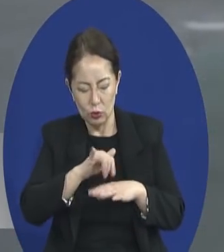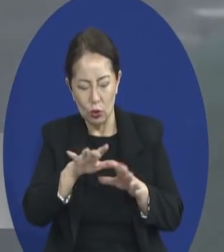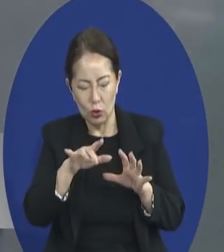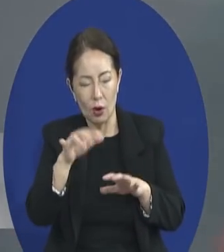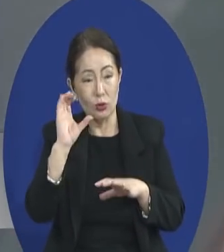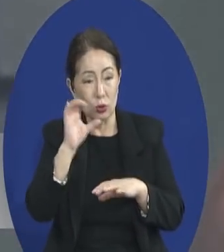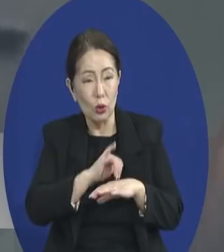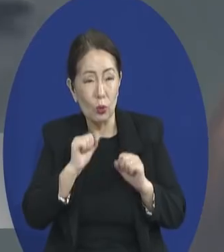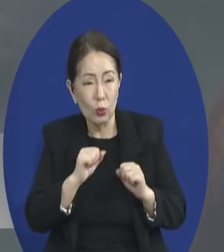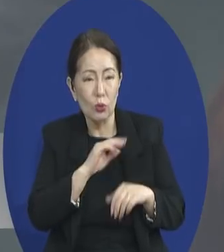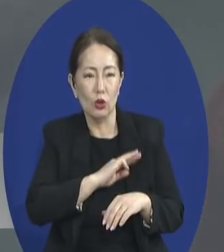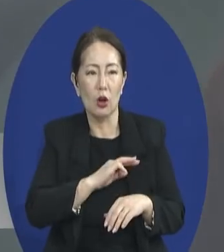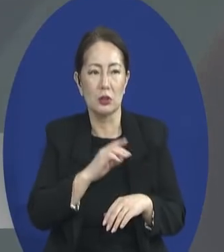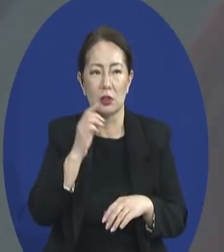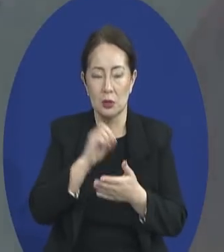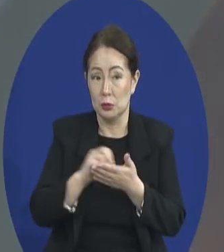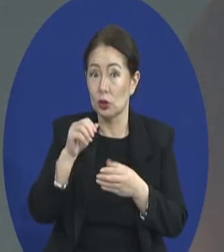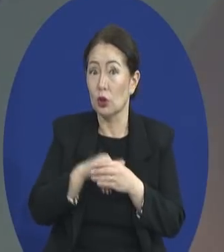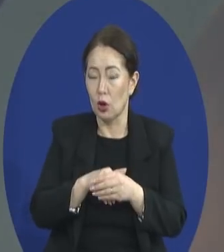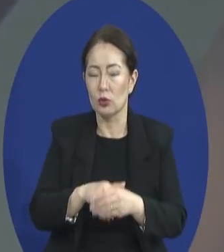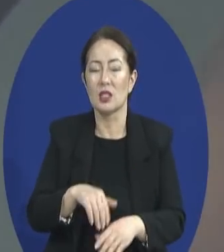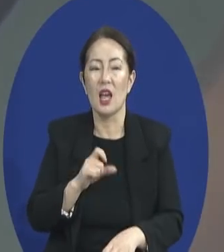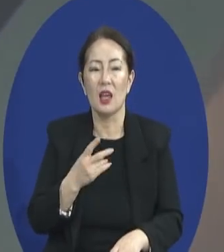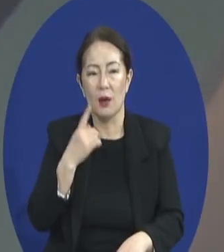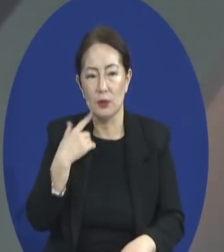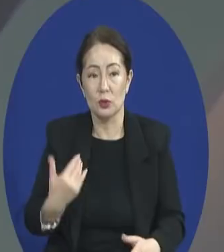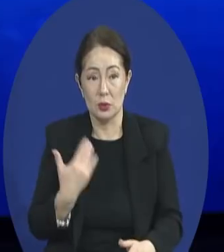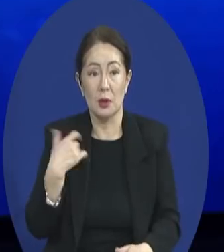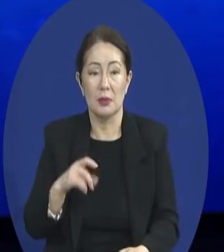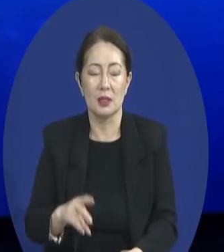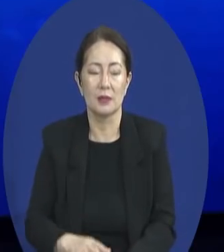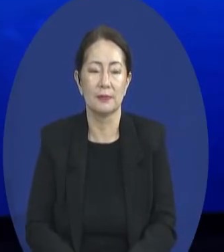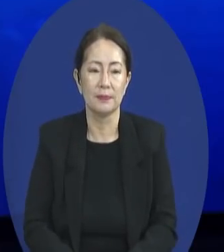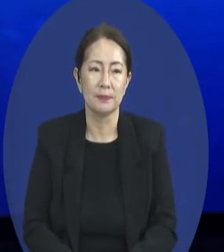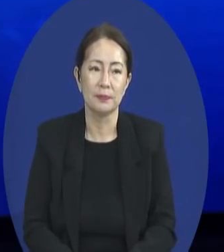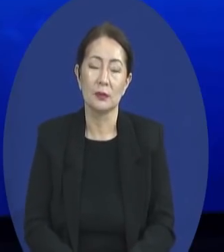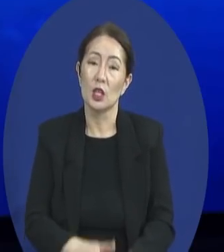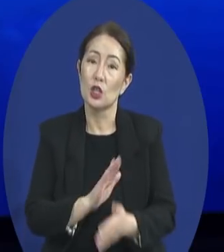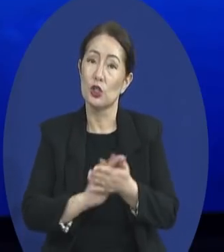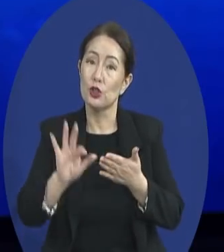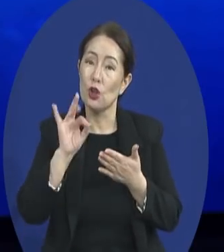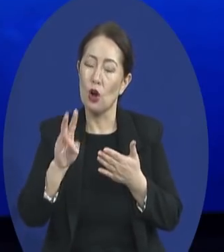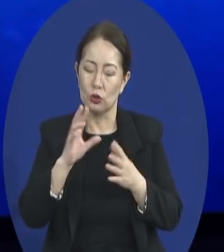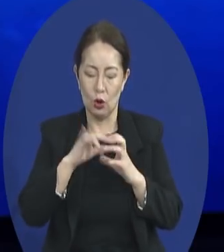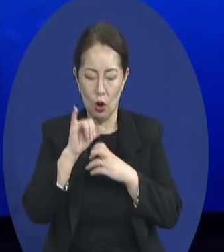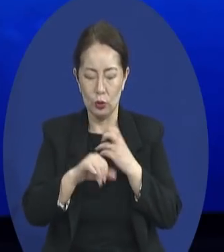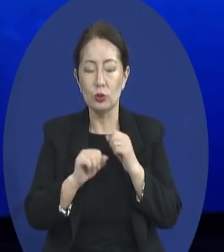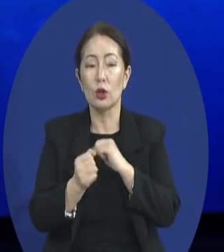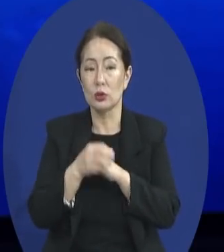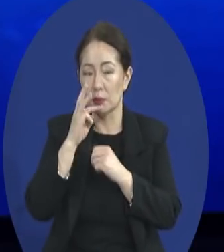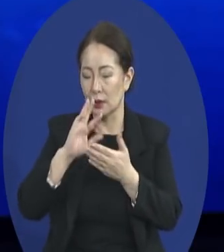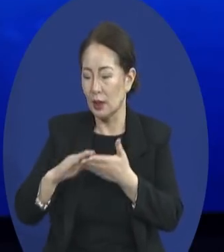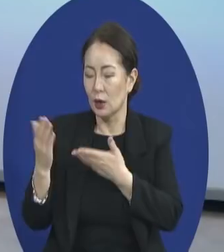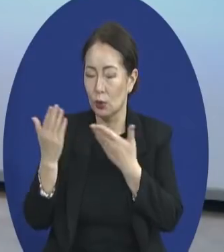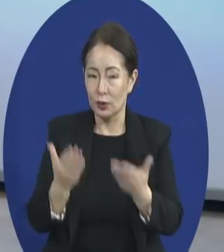загталтаа дурдсан байна. Та шинэ оны босгон дээр олон улсад өрнөж байгаа онцлог үйл явдлын